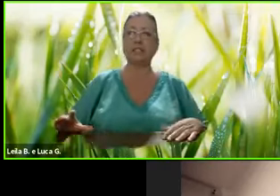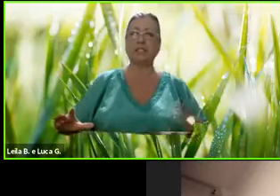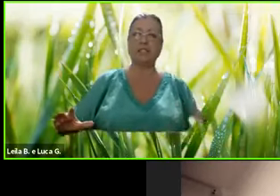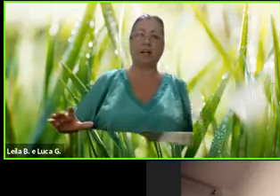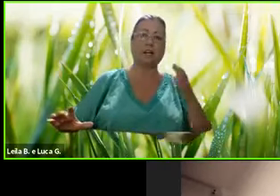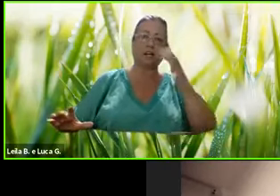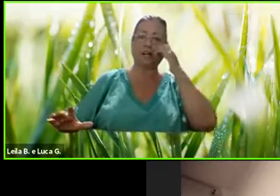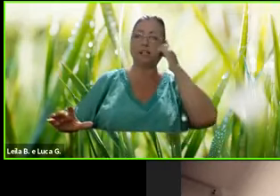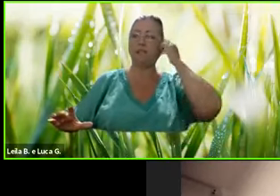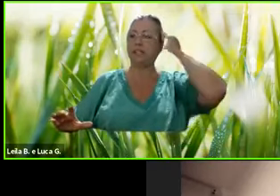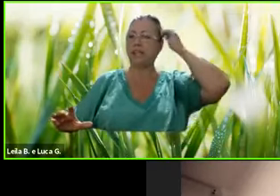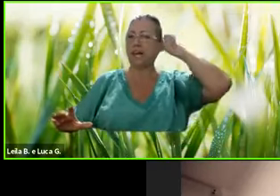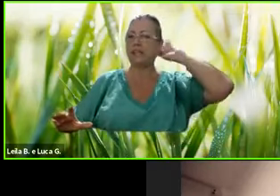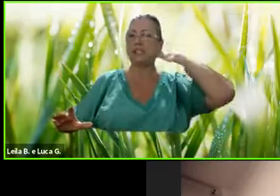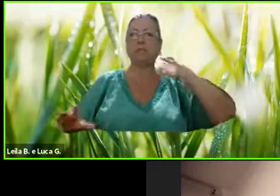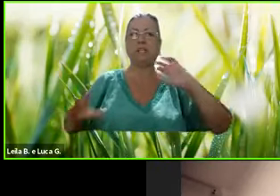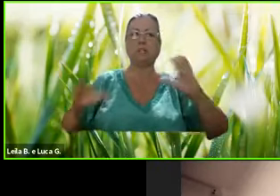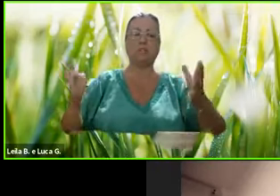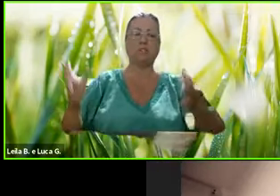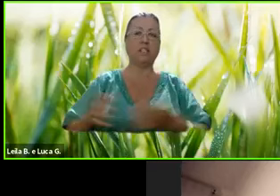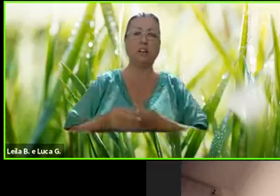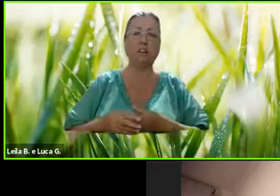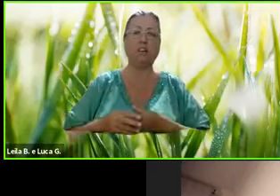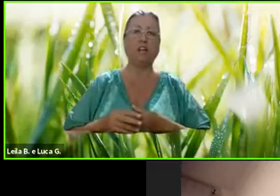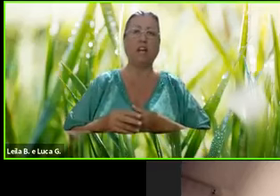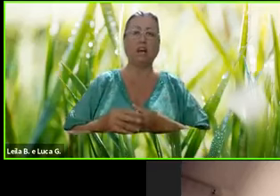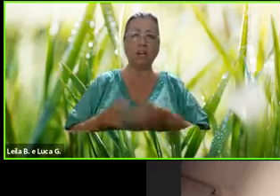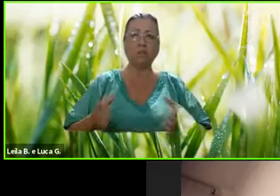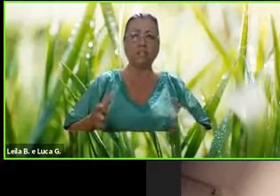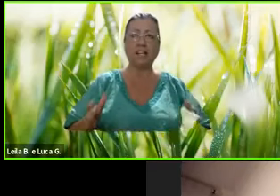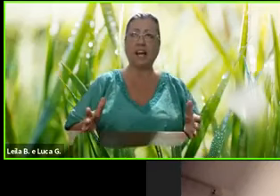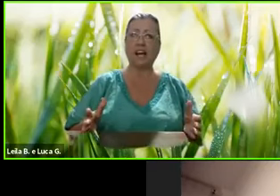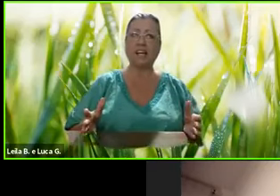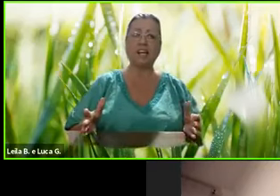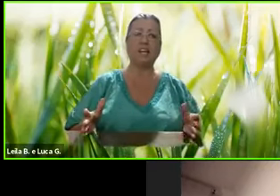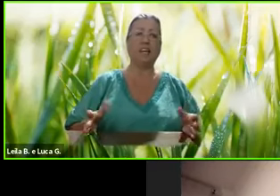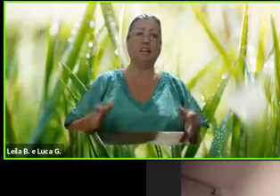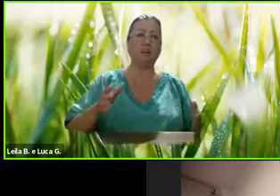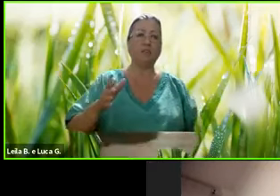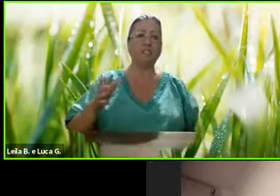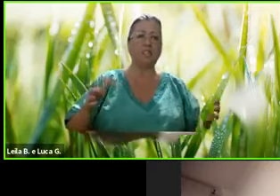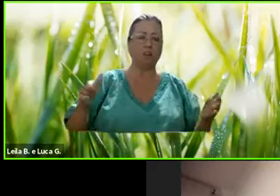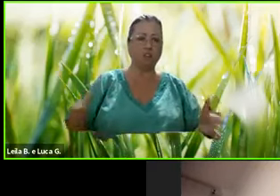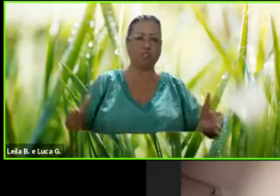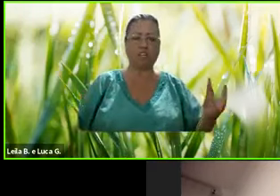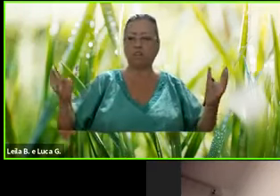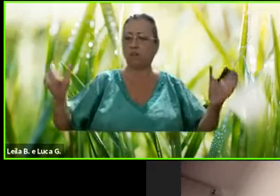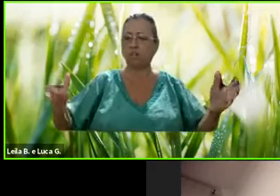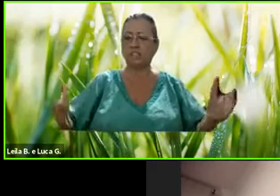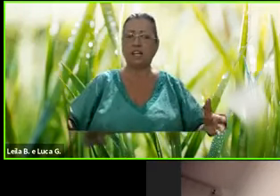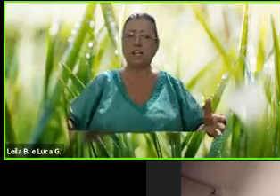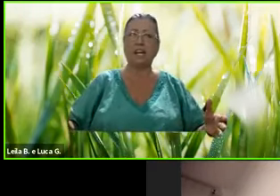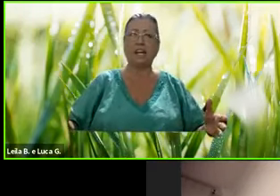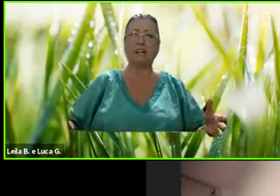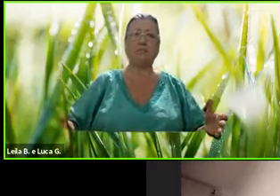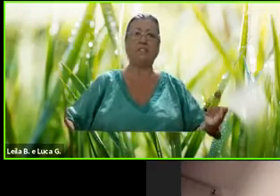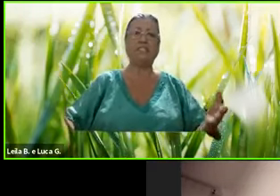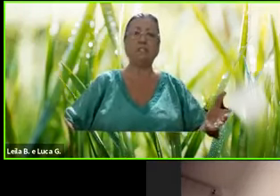no, strana, di fantasmi, di cose. No, è una cosa reale, è una cosa logica, è una